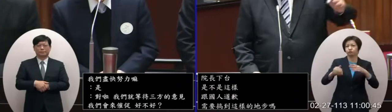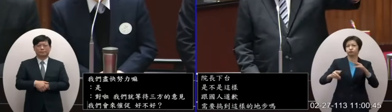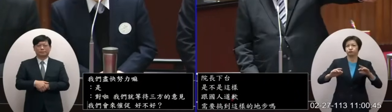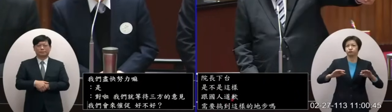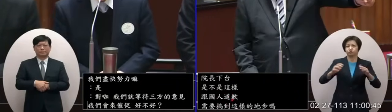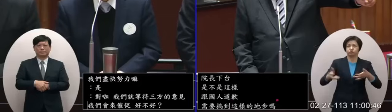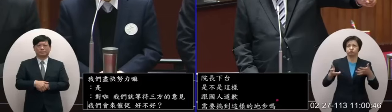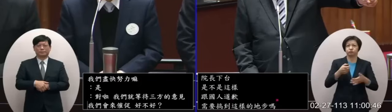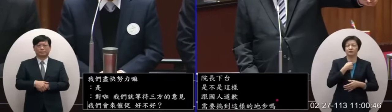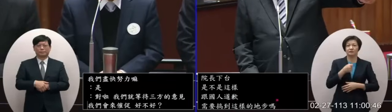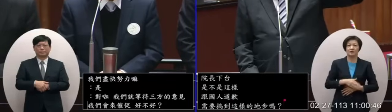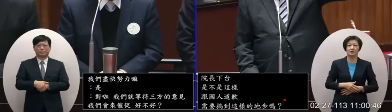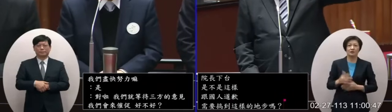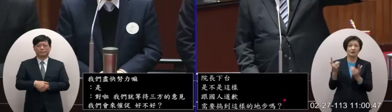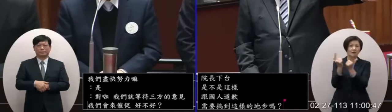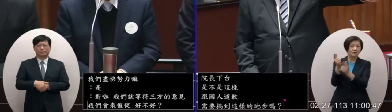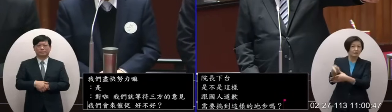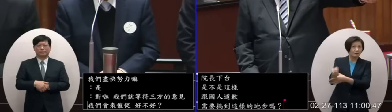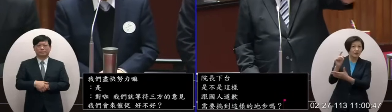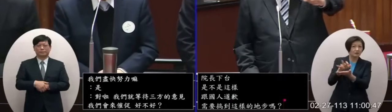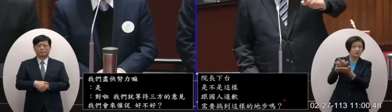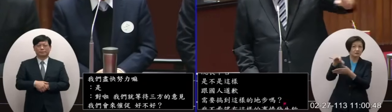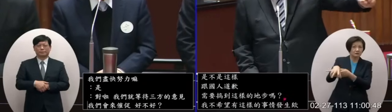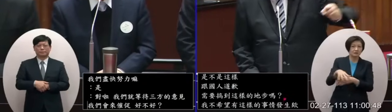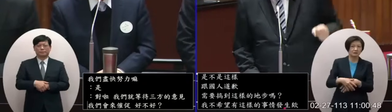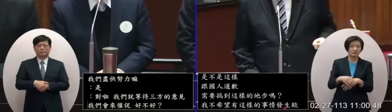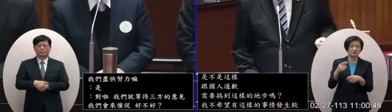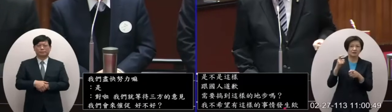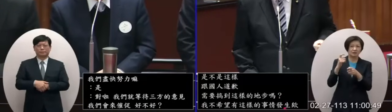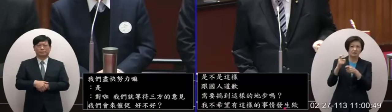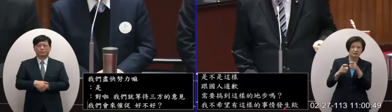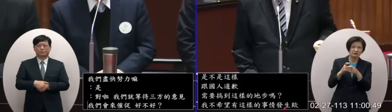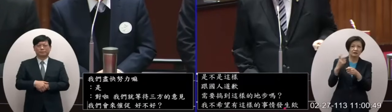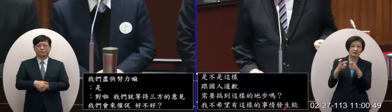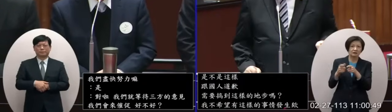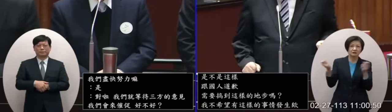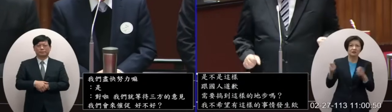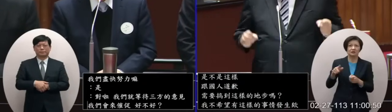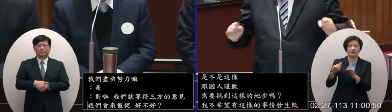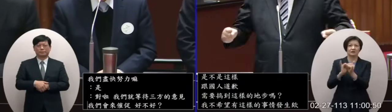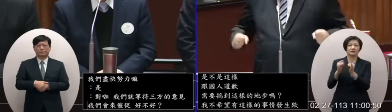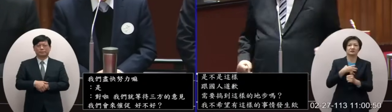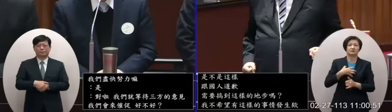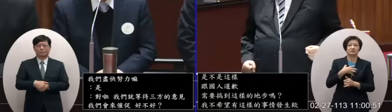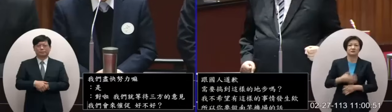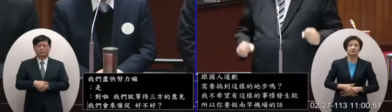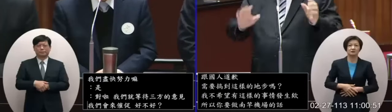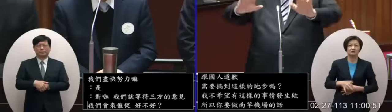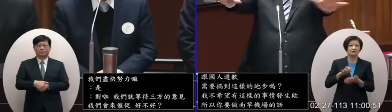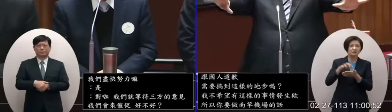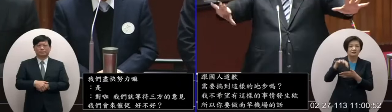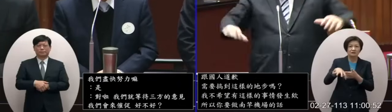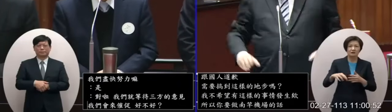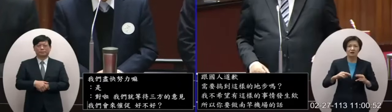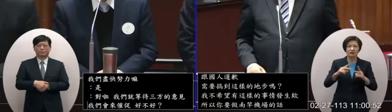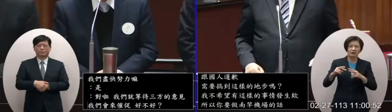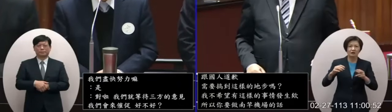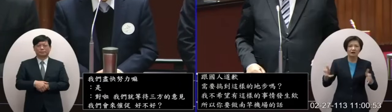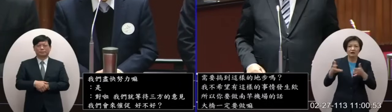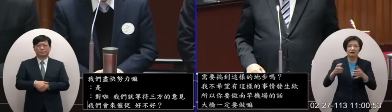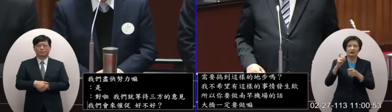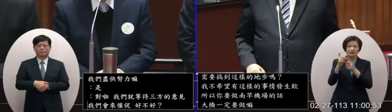不做，你北干机场，你现在做十几年，哎，我们那边老板一块炸锅嘞，啊，盖个机场要十几年，我不盖